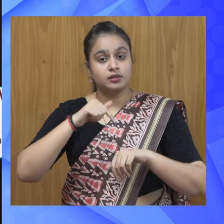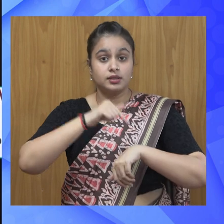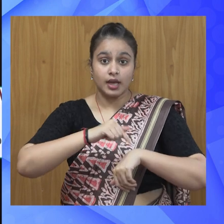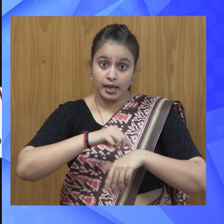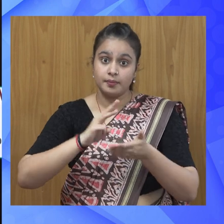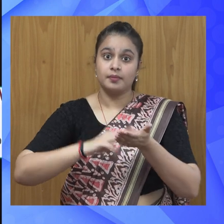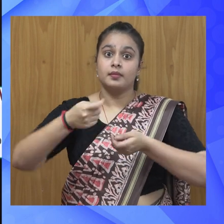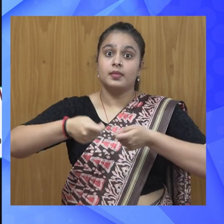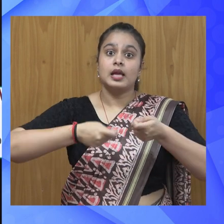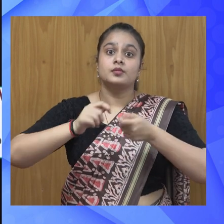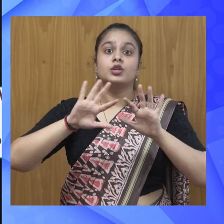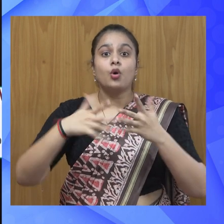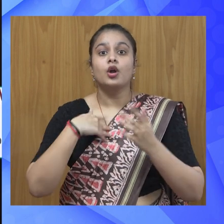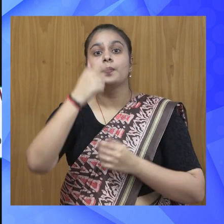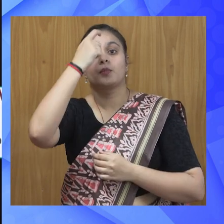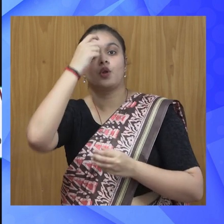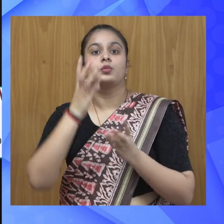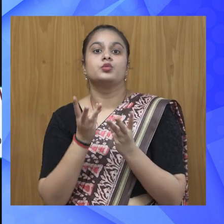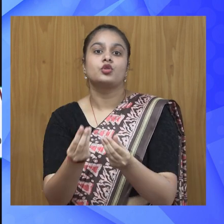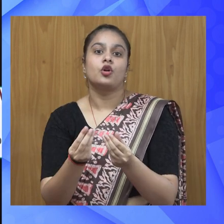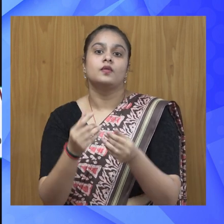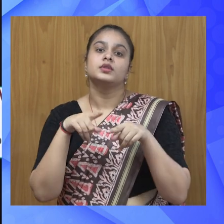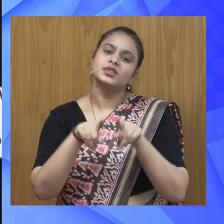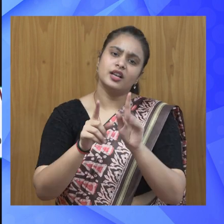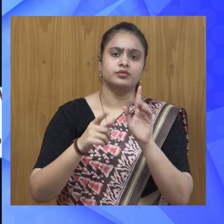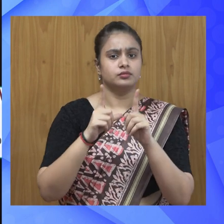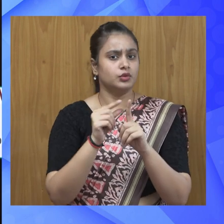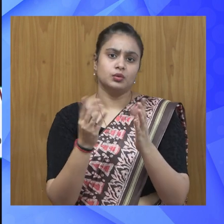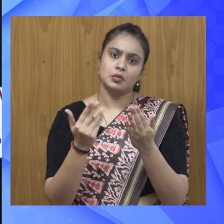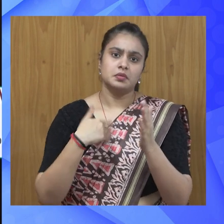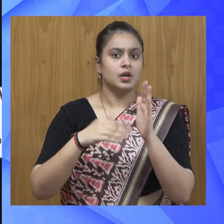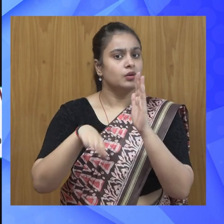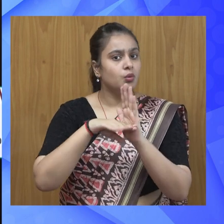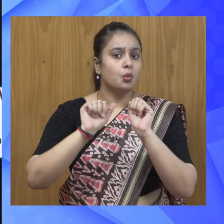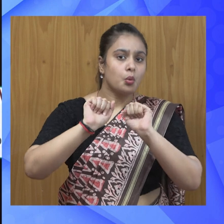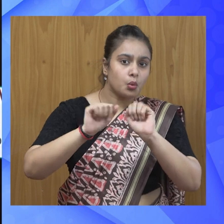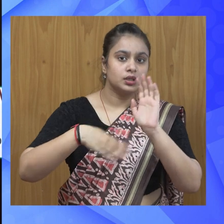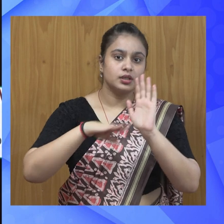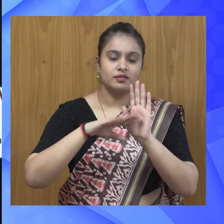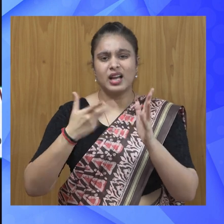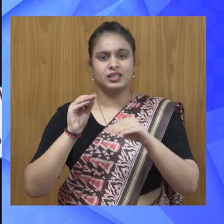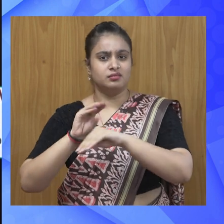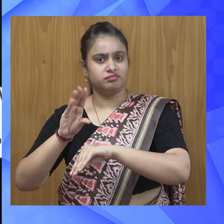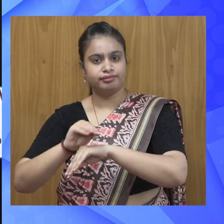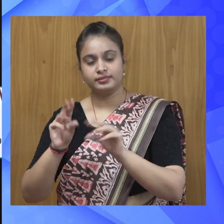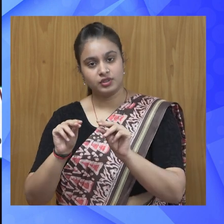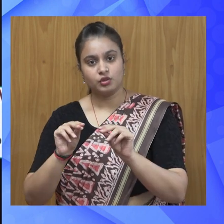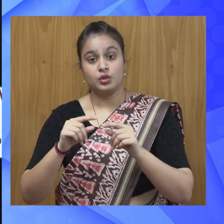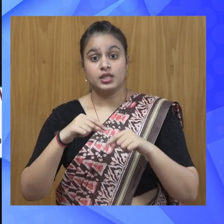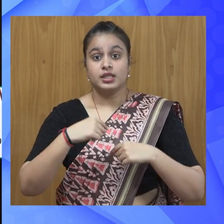प्रॉब्लम सॉल्विंग। ये कुछ तरीके हैं जो आप अपने लेवल पर ही कर सकते हैं, आपको किसी से कंसल्ट की जरूरत नहीं है। सबसे इम्पोर्टेंट